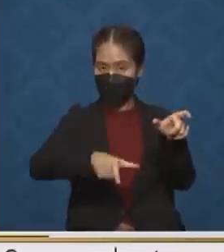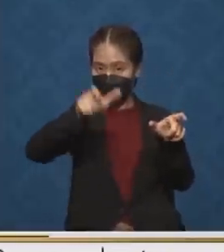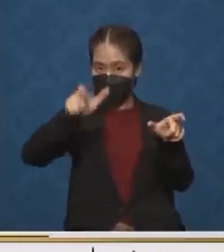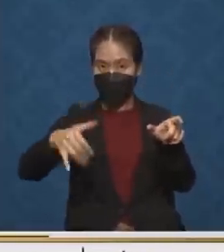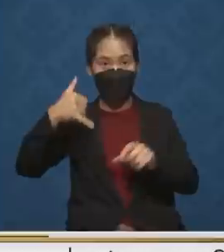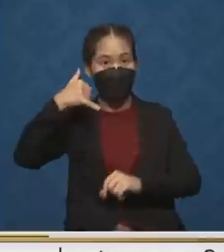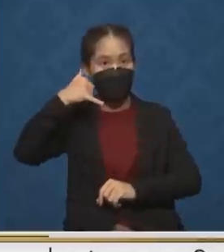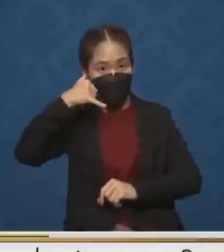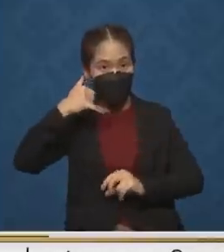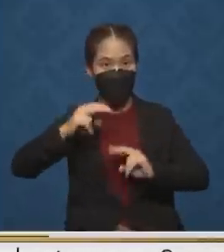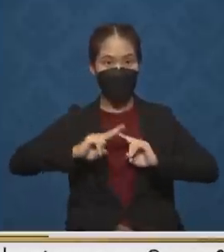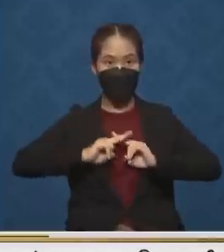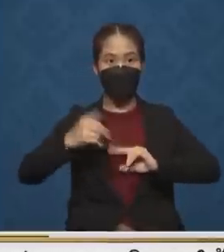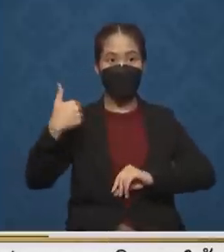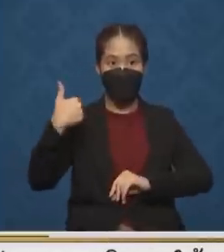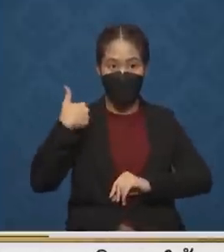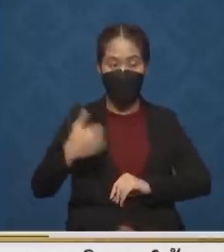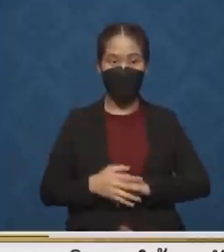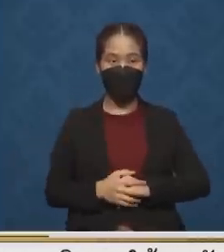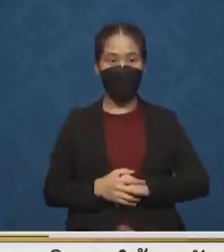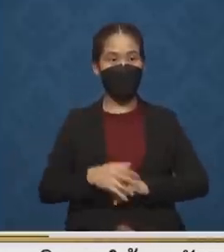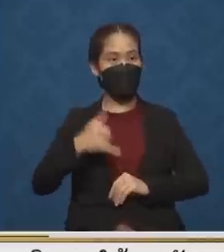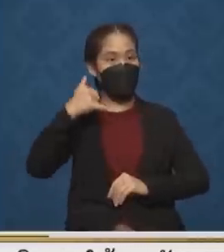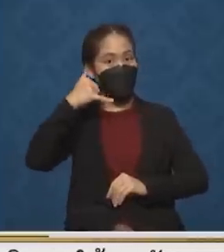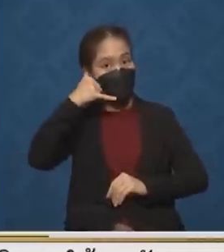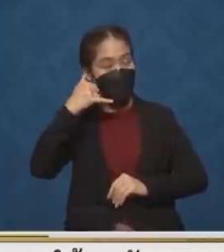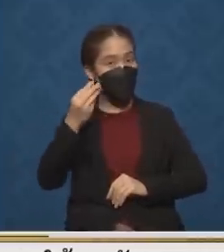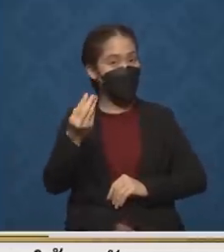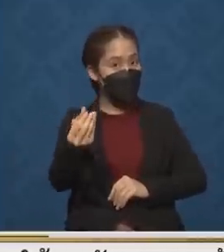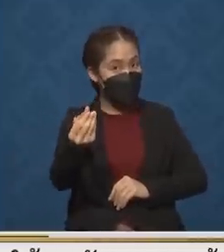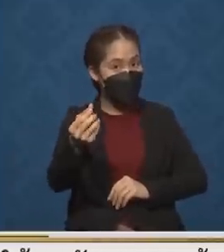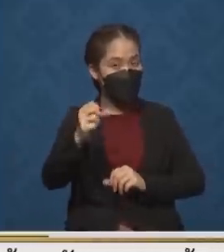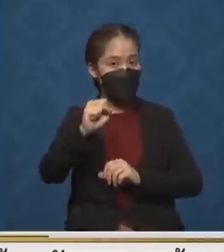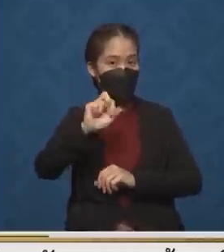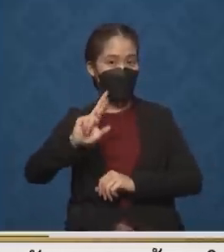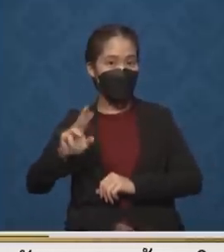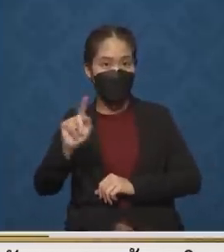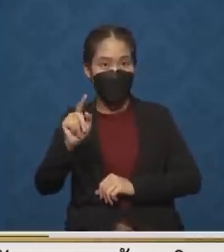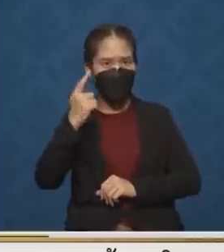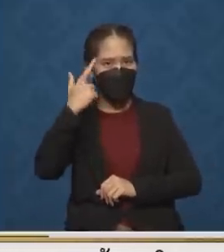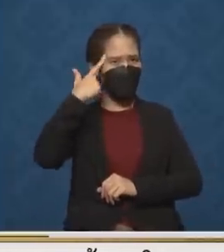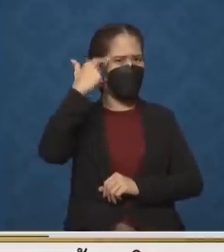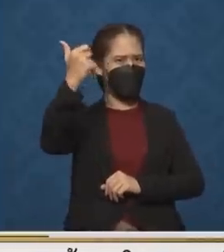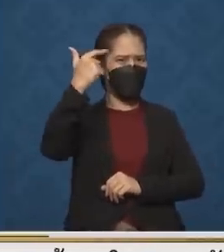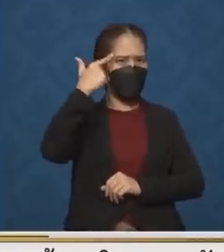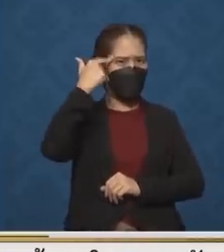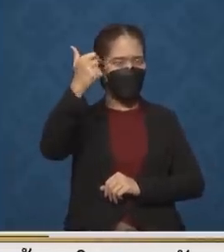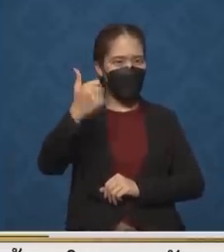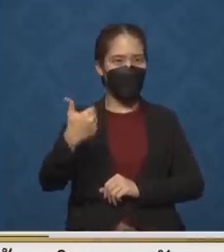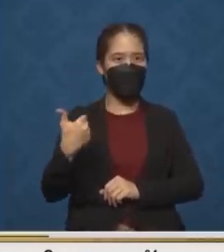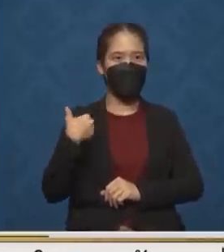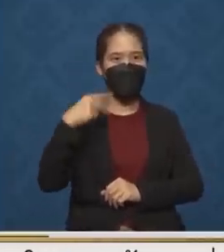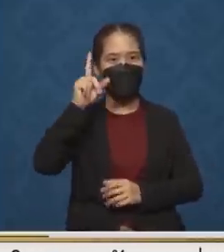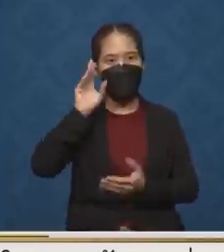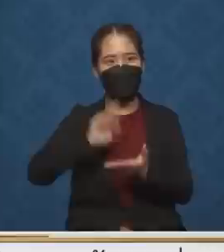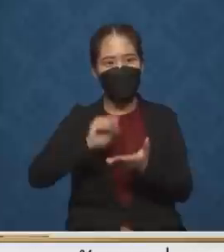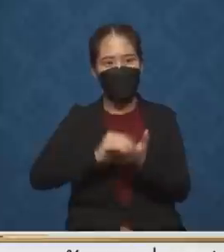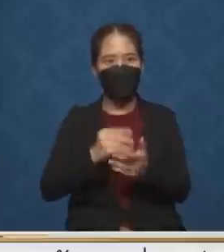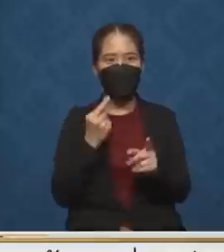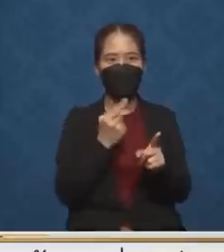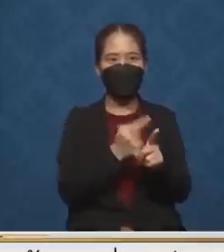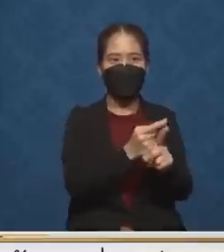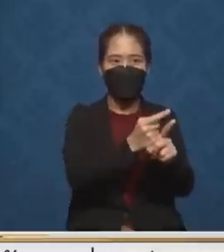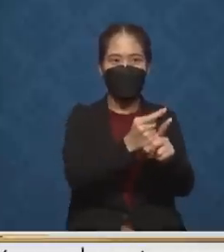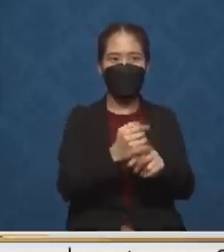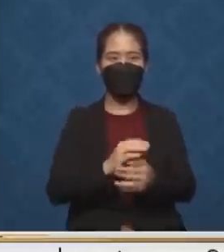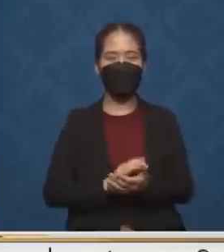ศัพ์ส่นตัวมีเบอรส่นตัวกี่เบอรสำรองกี่เบอร ถูกหมด ฉลัดมากมีข้อมูลติดตาม Social Media อี